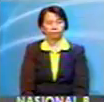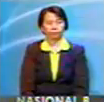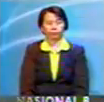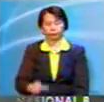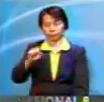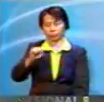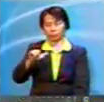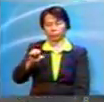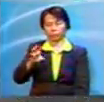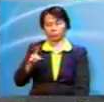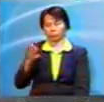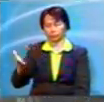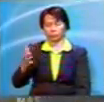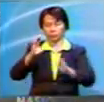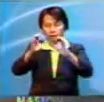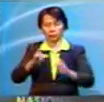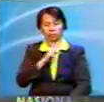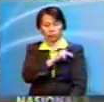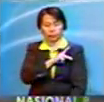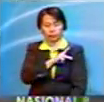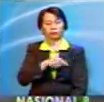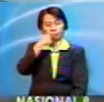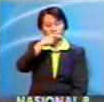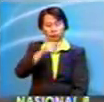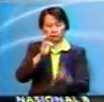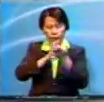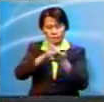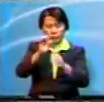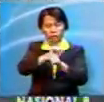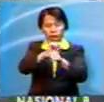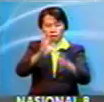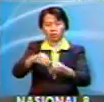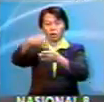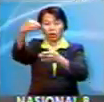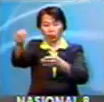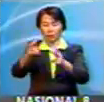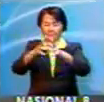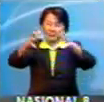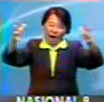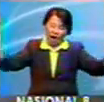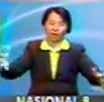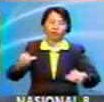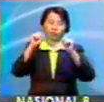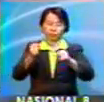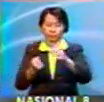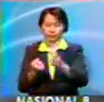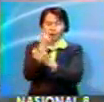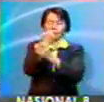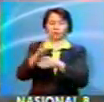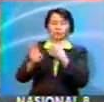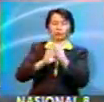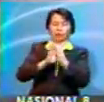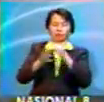Tan Sri Syed Hamid Albah secara peribadi menegaskan bilangan pekerja asing yang terlalu ramai boleh menimbulkan